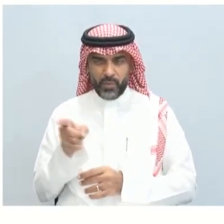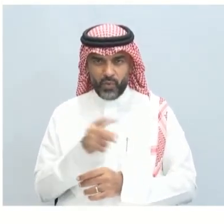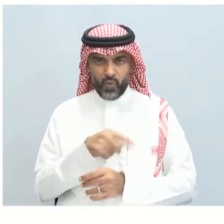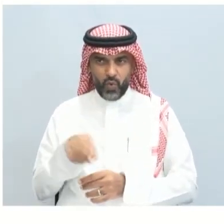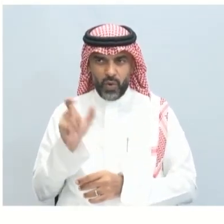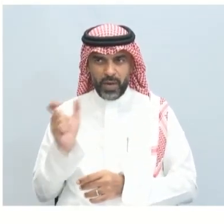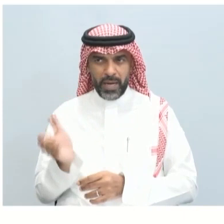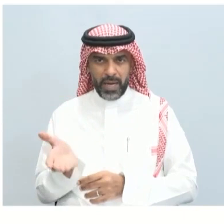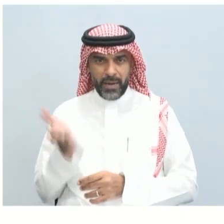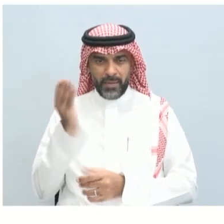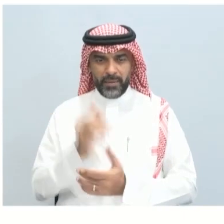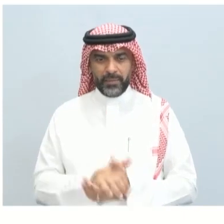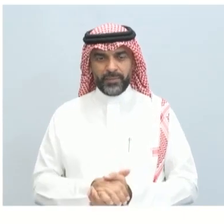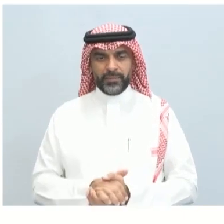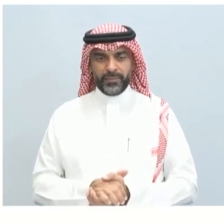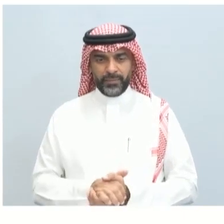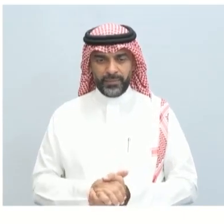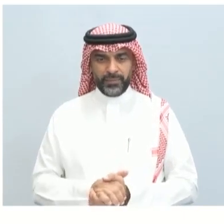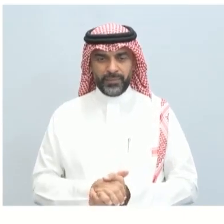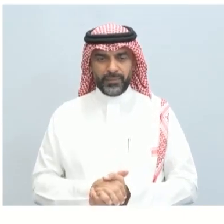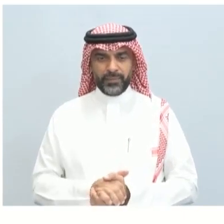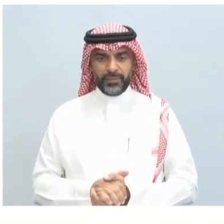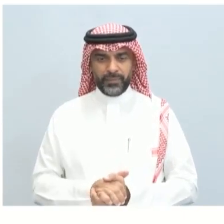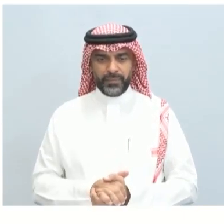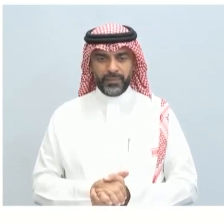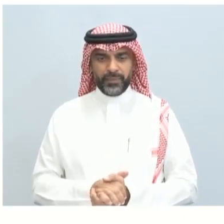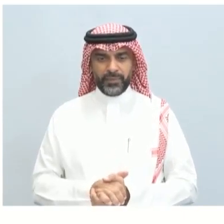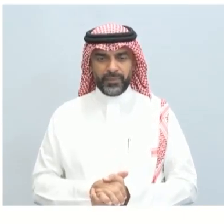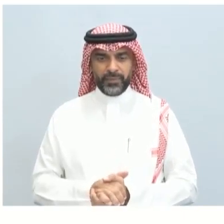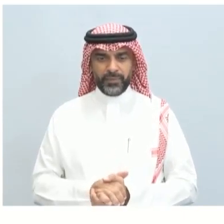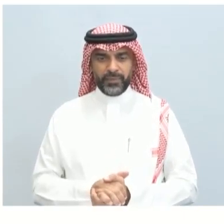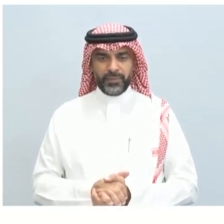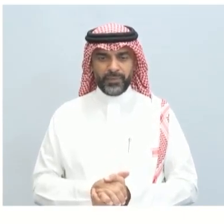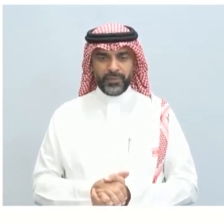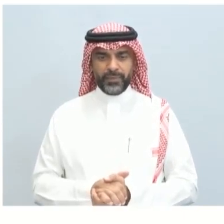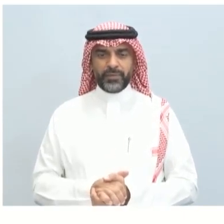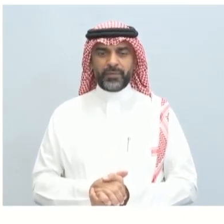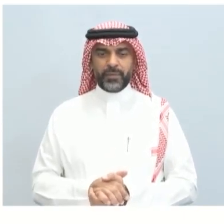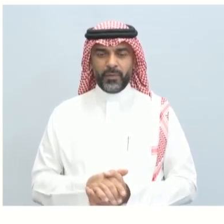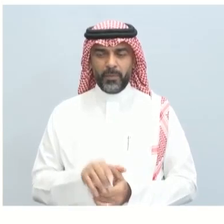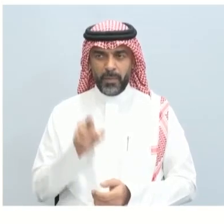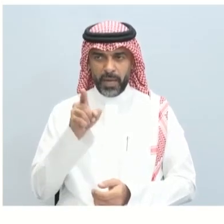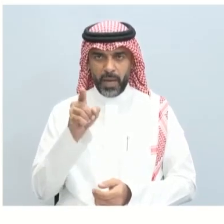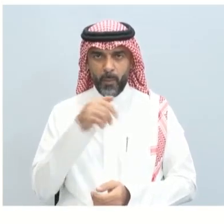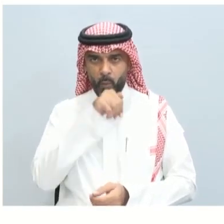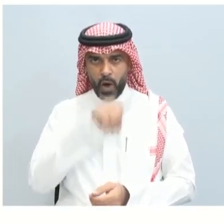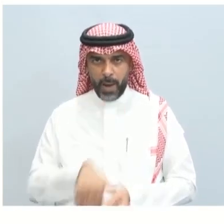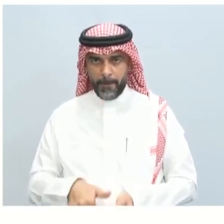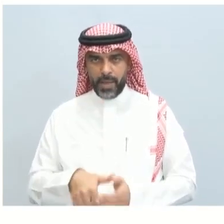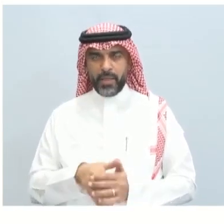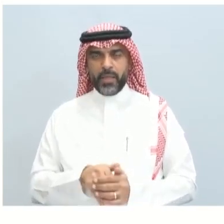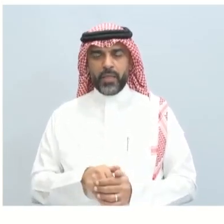الايه واذ اخذنا من النبيين ميثاقهم ومنك محمد صلى الله عليه